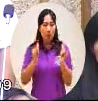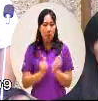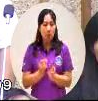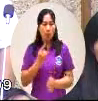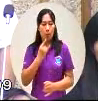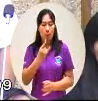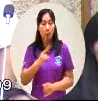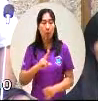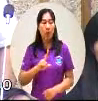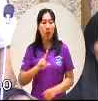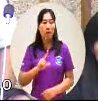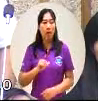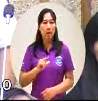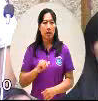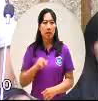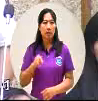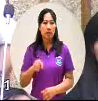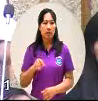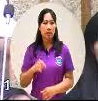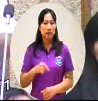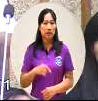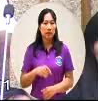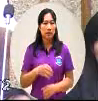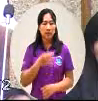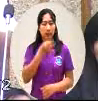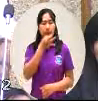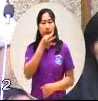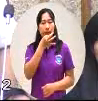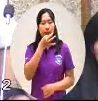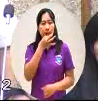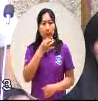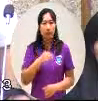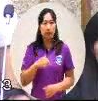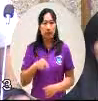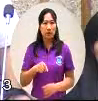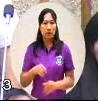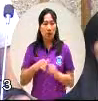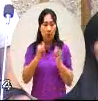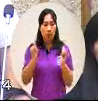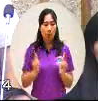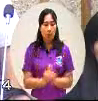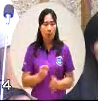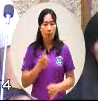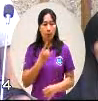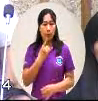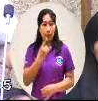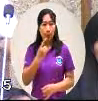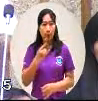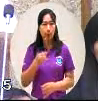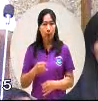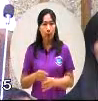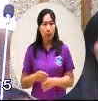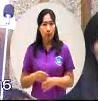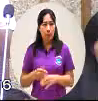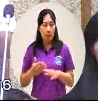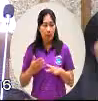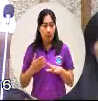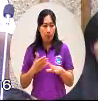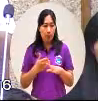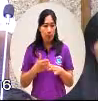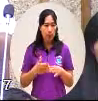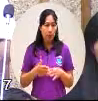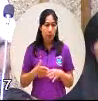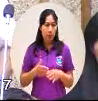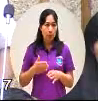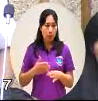惶恐，那我们也知道这个我们的族语呢是通往祖灵的道路了。啊，如果缺少了这个族语的